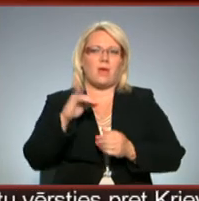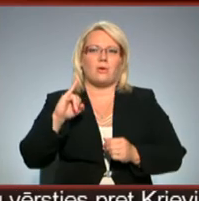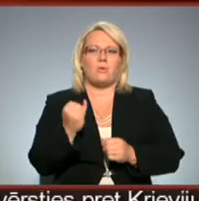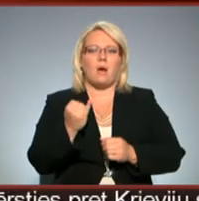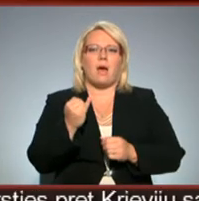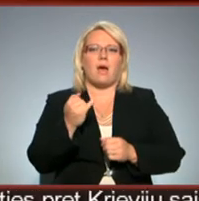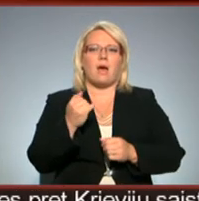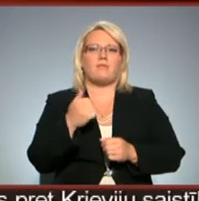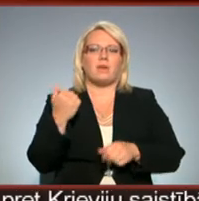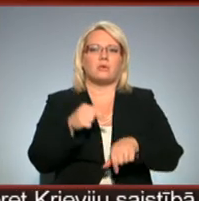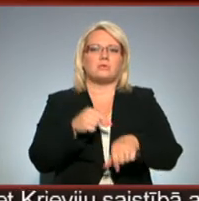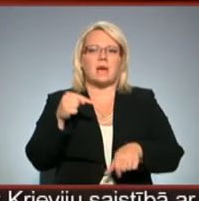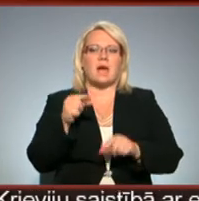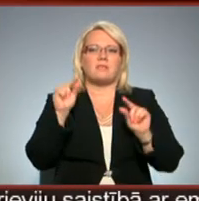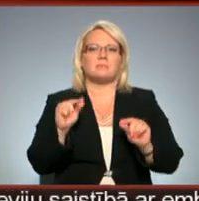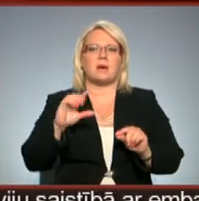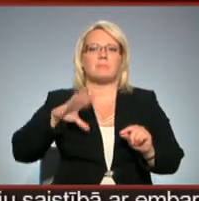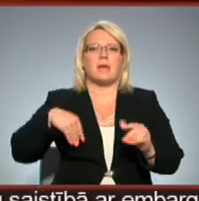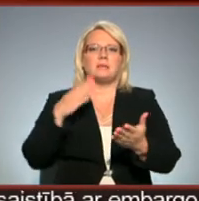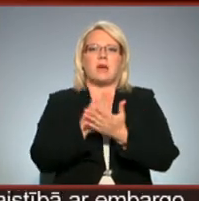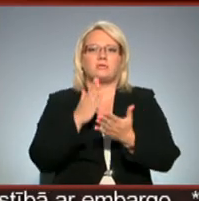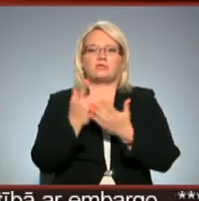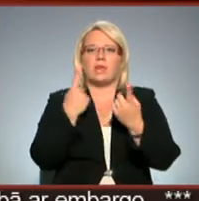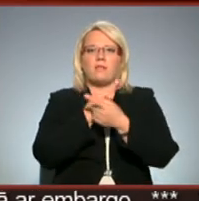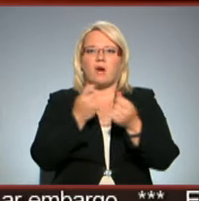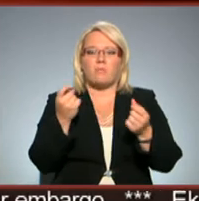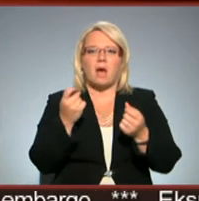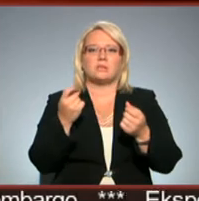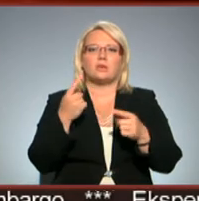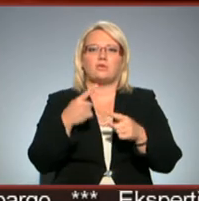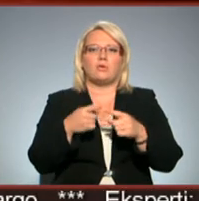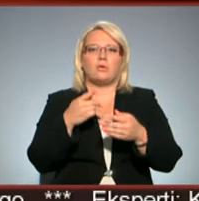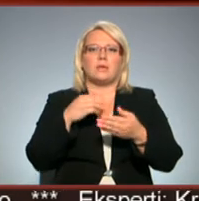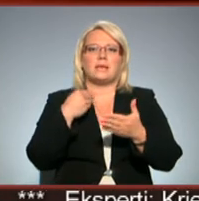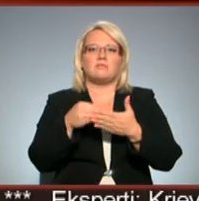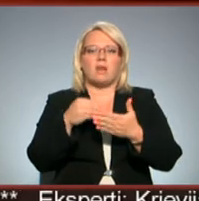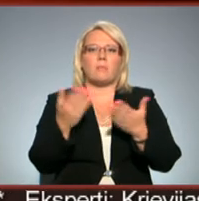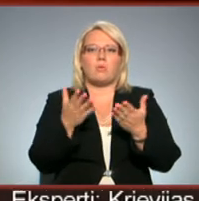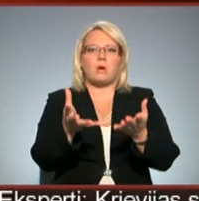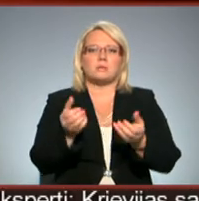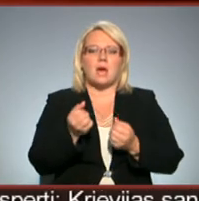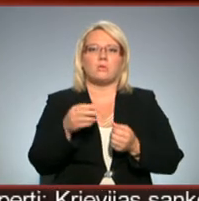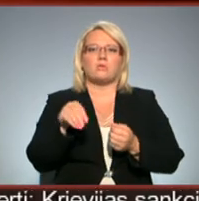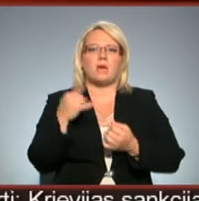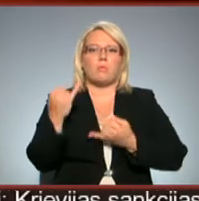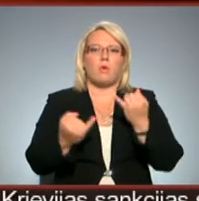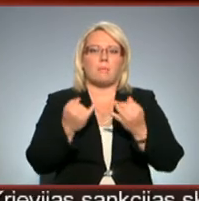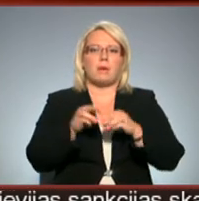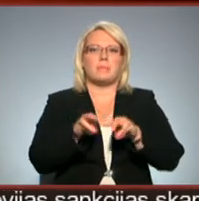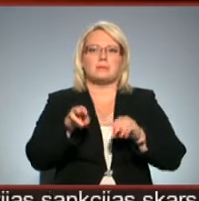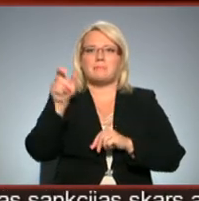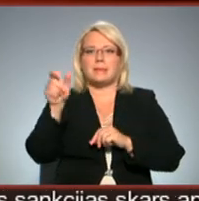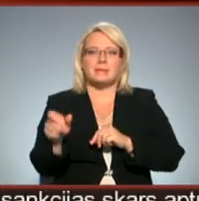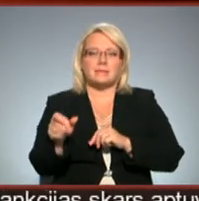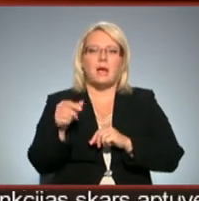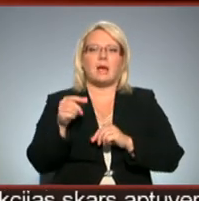skata tomēr, vismaz pēc esošās informācijas un pēc izvērtējuma, ko es saņemu no zemkopības ministra, tai